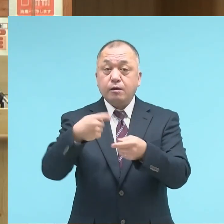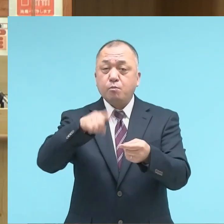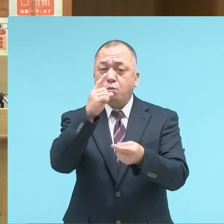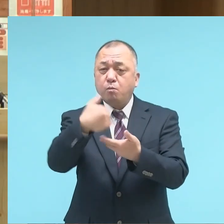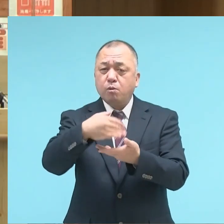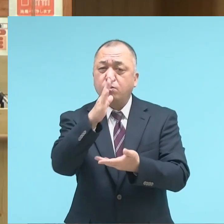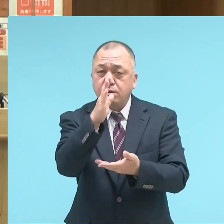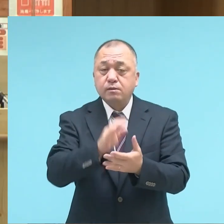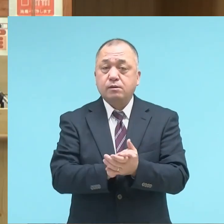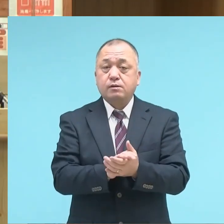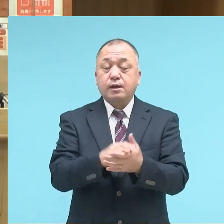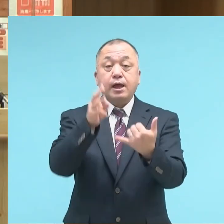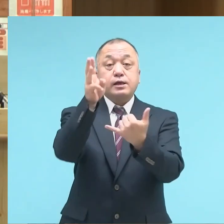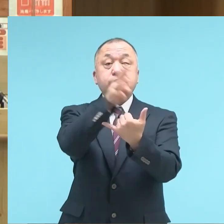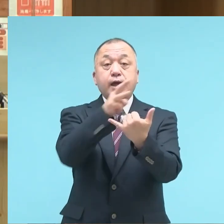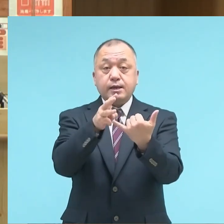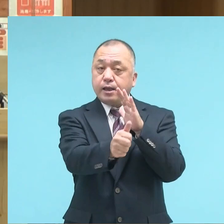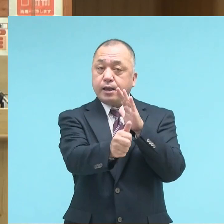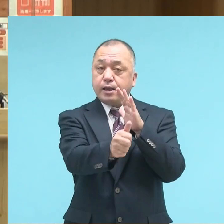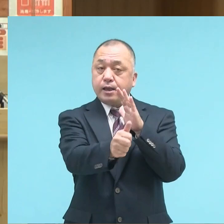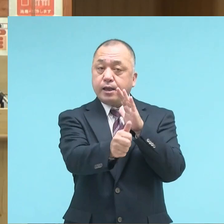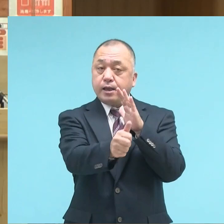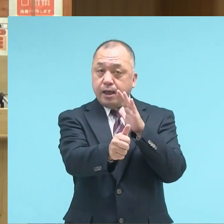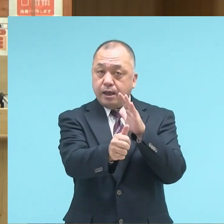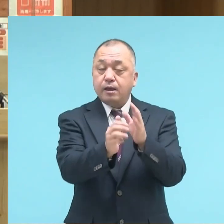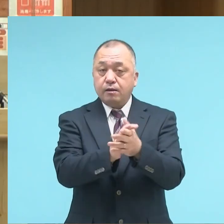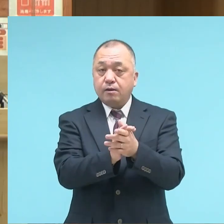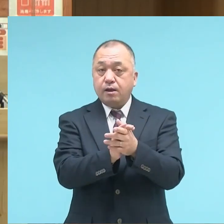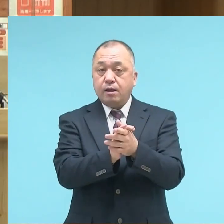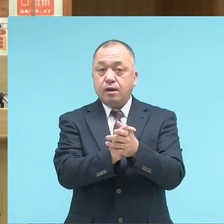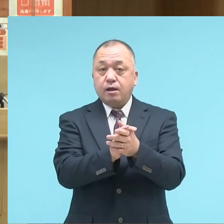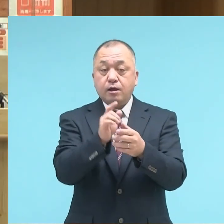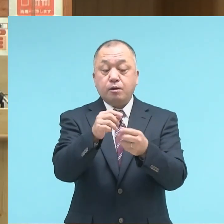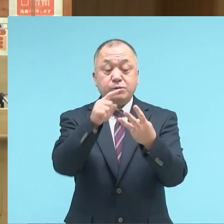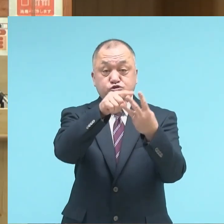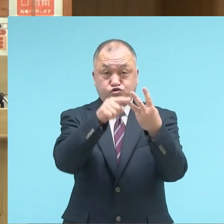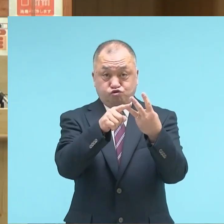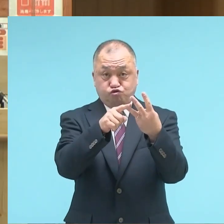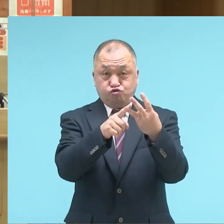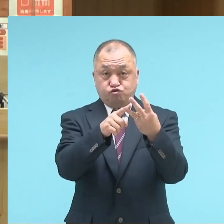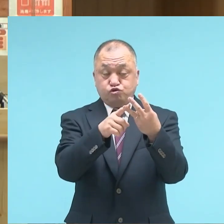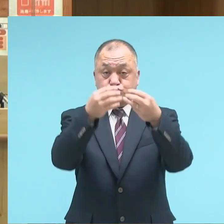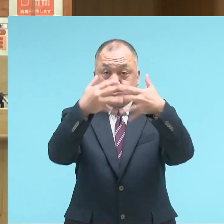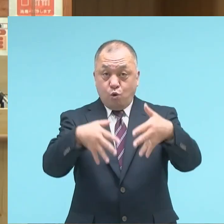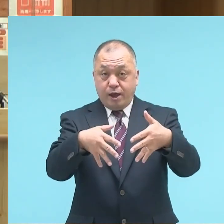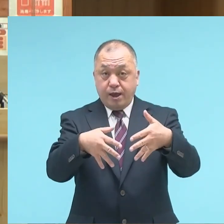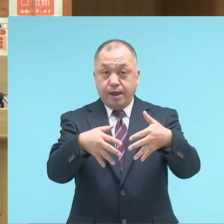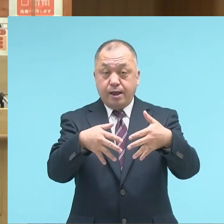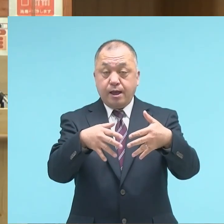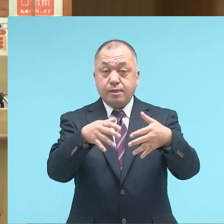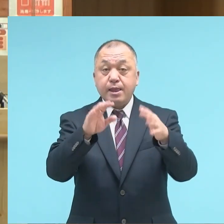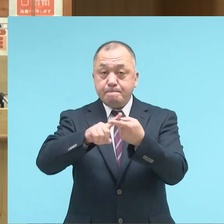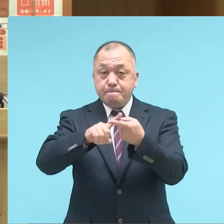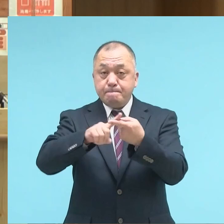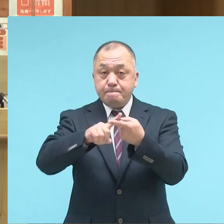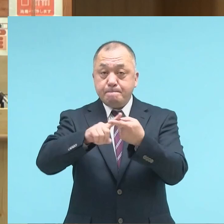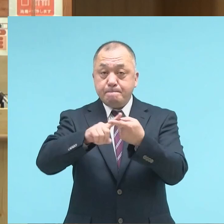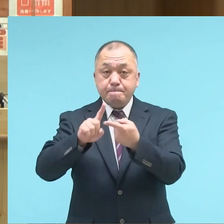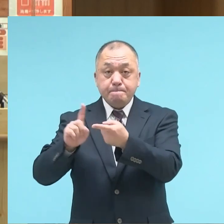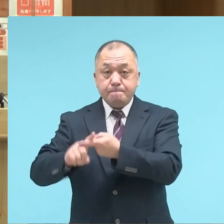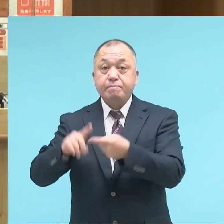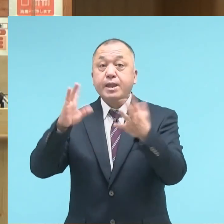災害派遣っていうのは、国との調整とかも必要で、国との要件をこう満たさないと要請できないという形を取